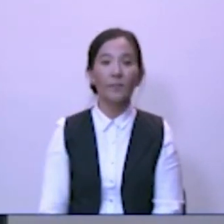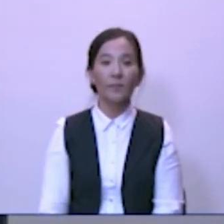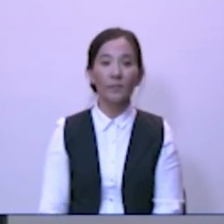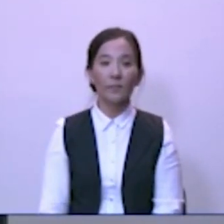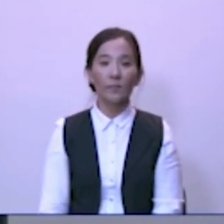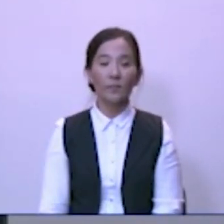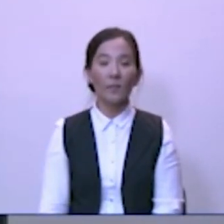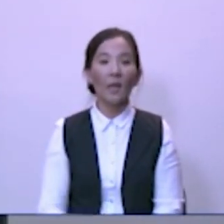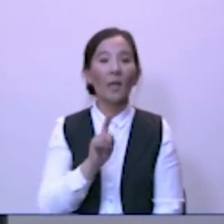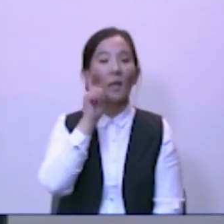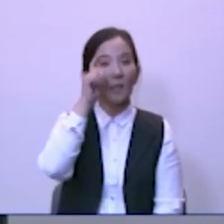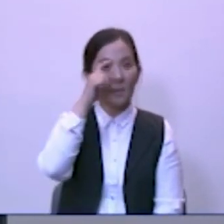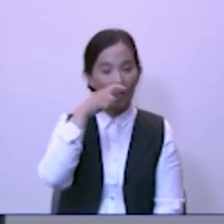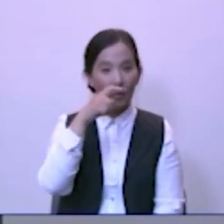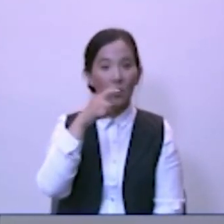кислоты